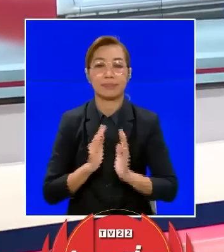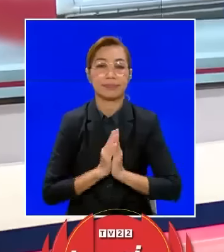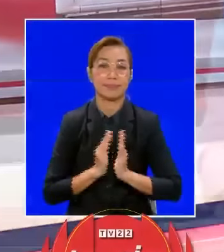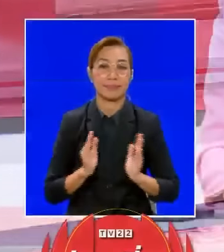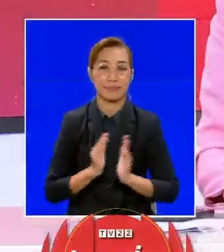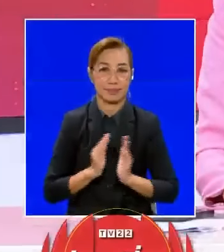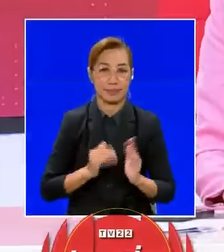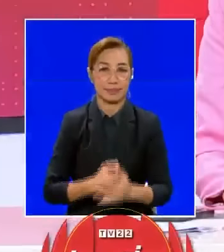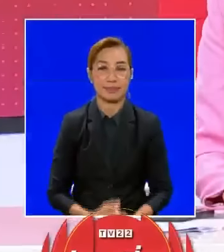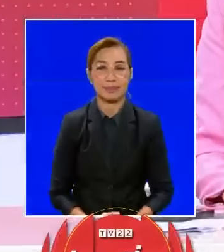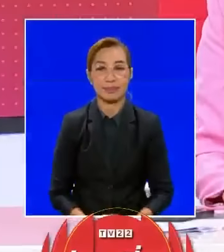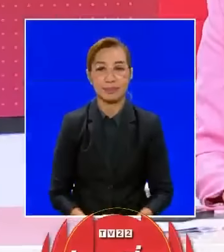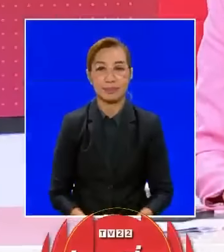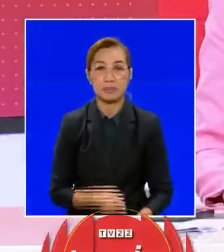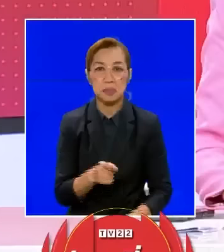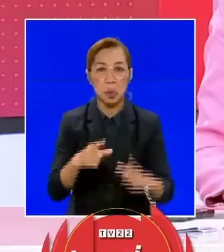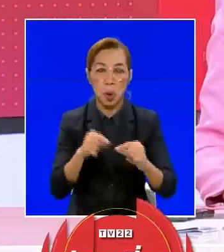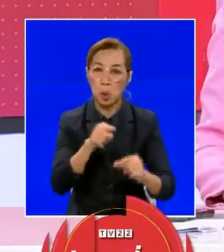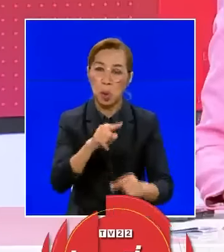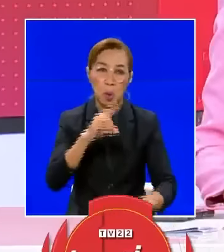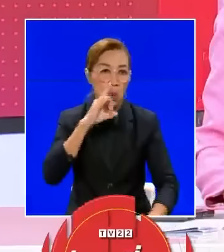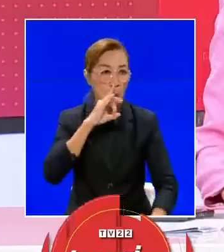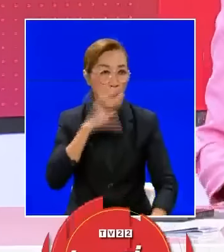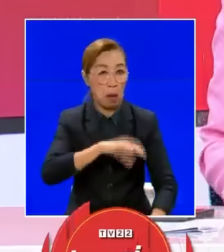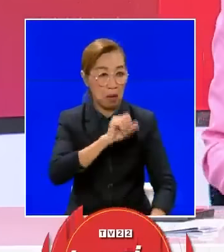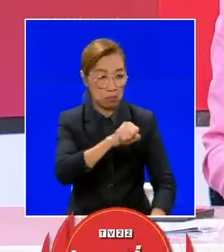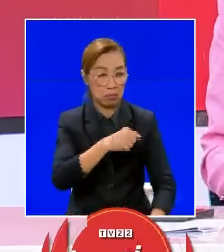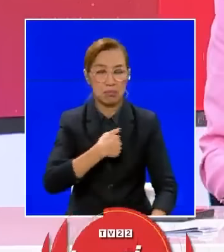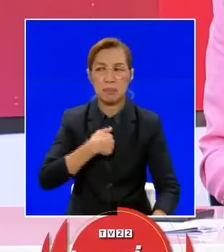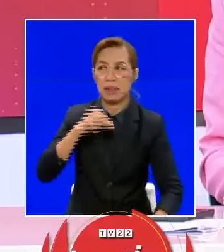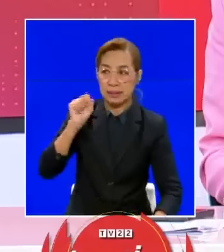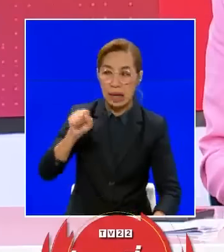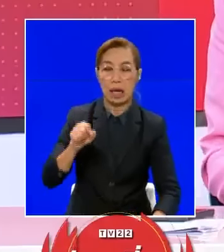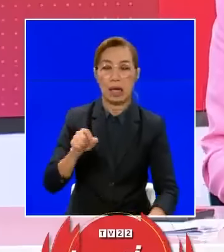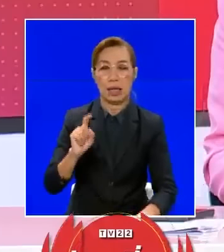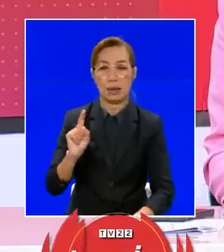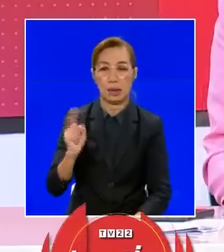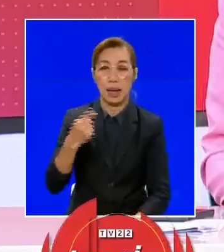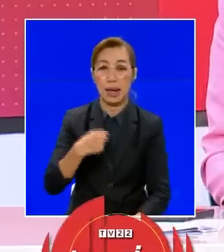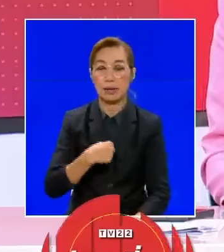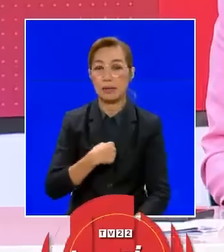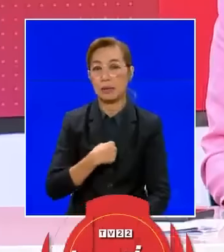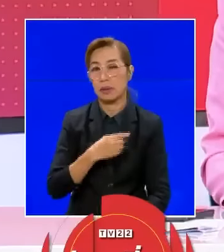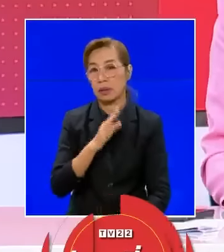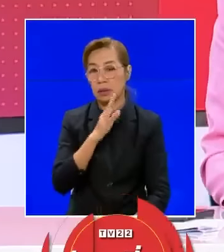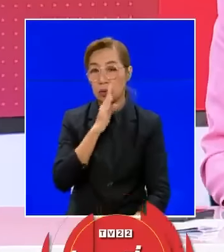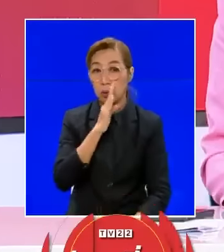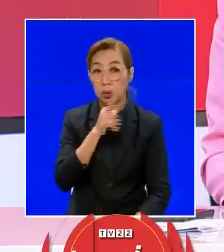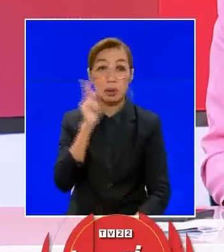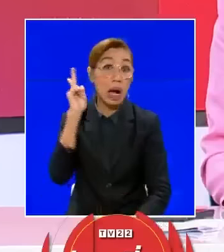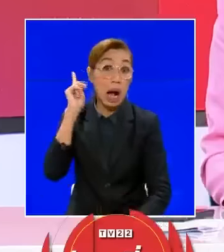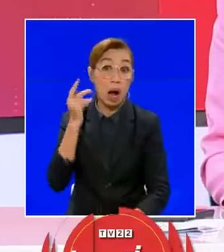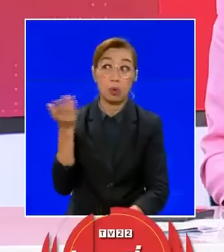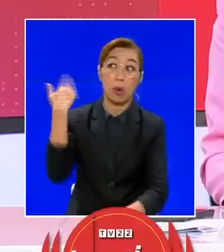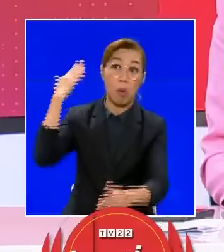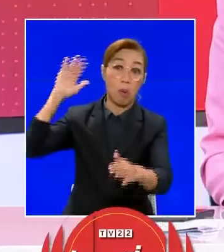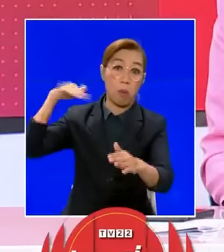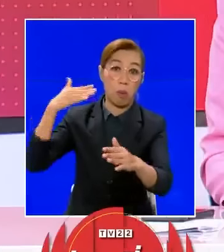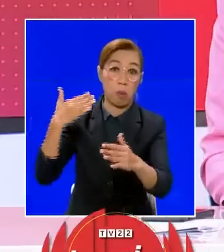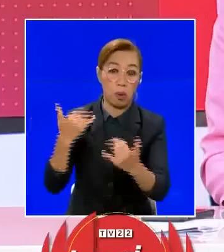คุณดิติพัฒน์ค่ะเป็นคดีที่โหดเหมือนกันนะคุณอ๋องเนาะ ครับก็ตอนแรกโอ้โหถ้าจะตามข่าวนะตำรวจบอกว่